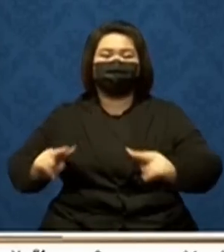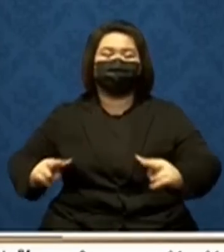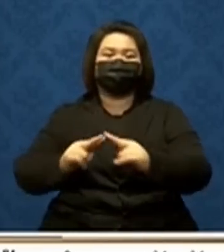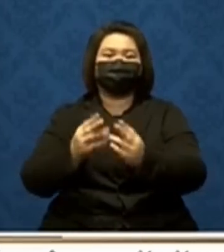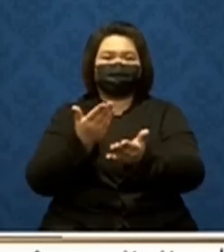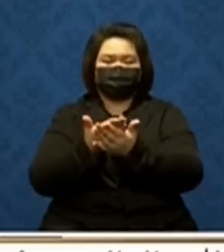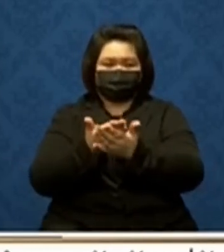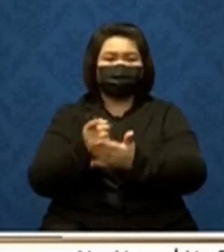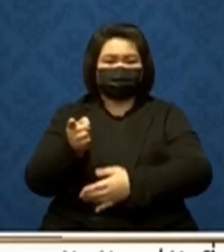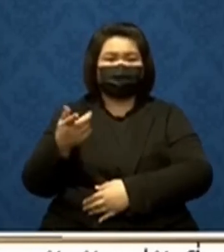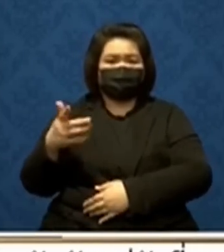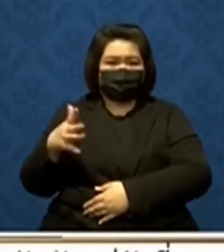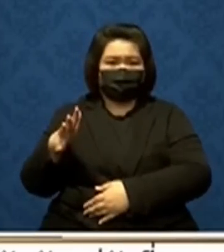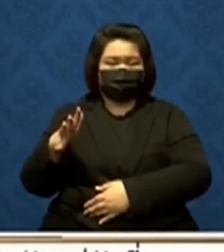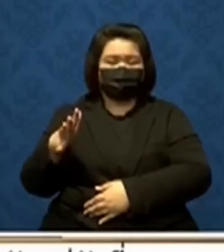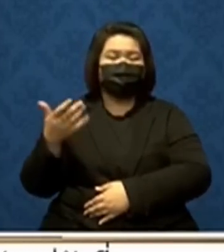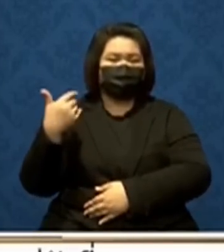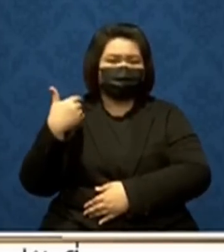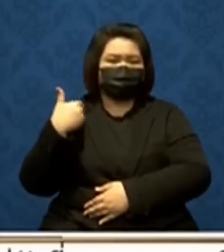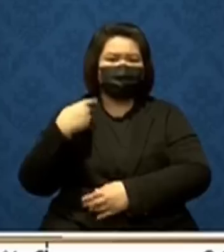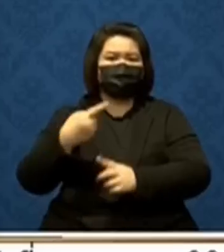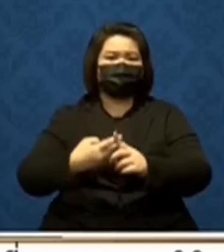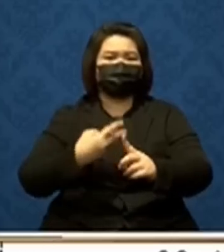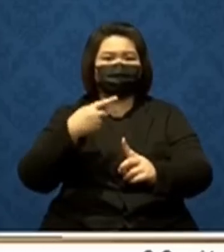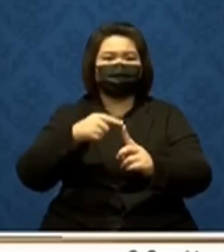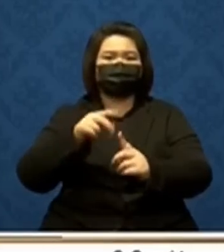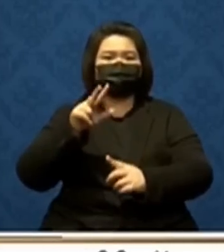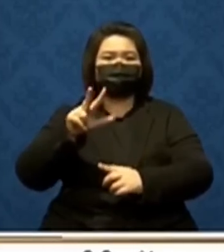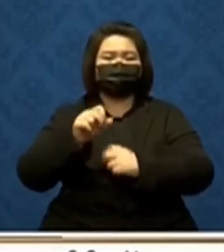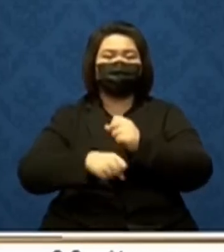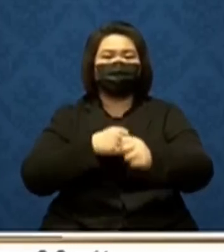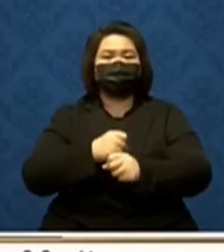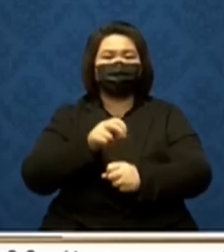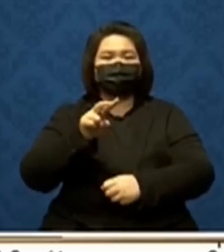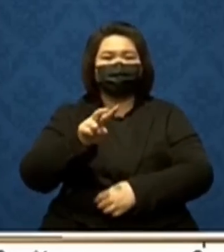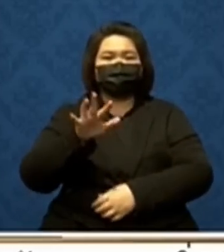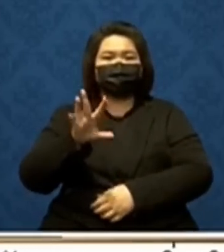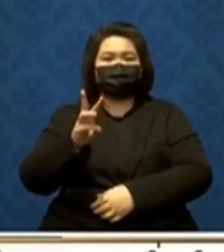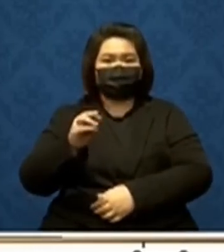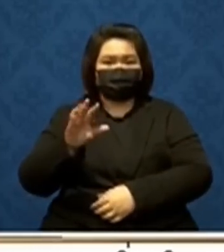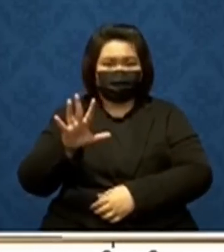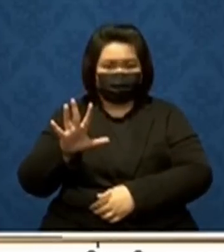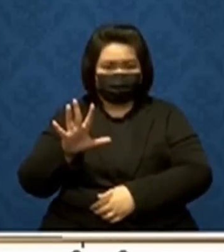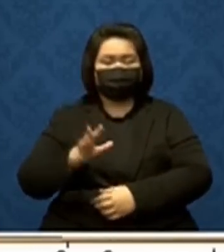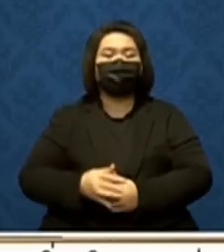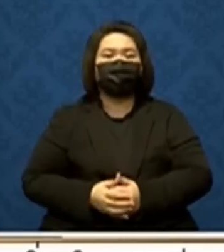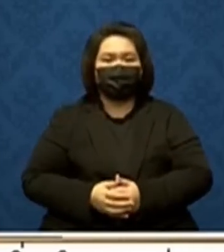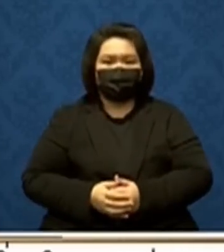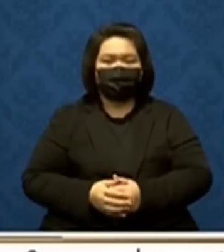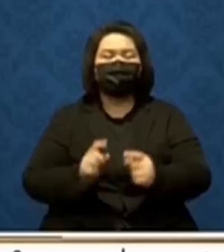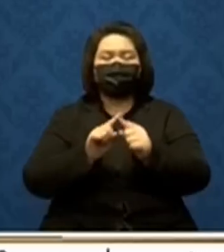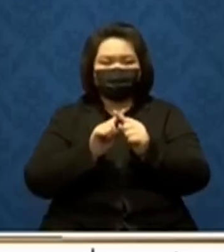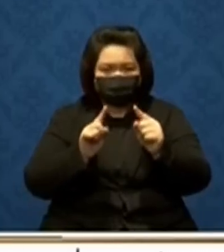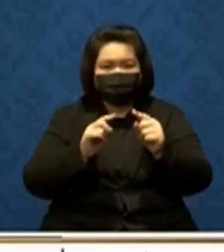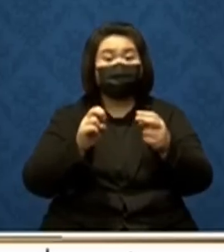การคลังแล้วครับตั้งกับวันที่ 3กุมภาพันธ์ 657แต่ยังติด